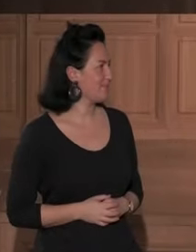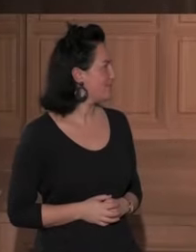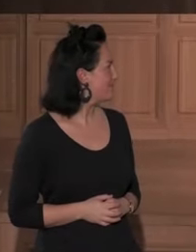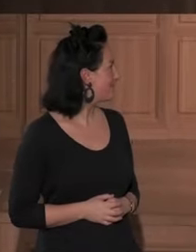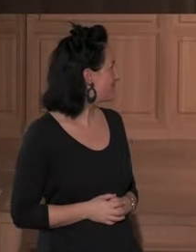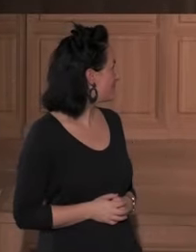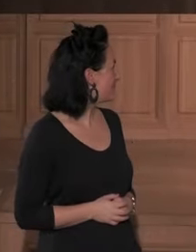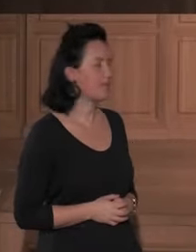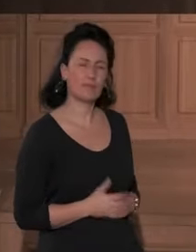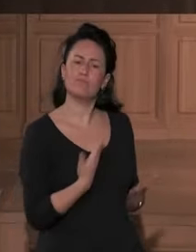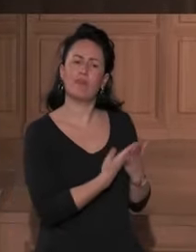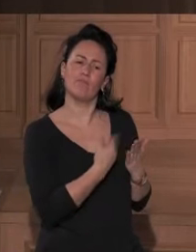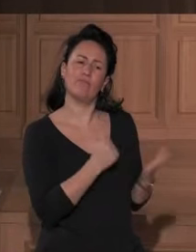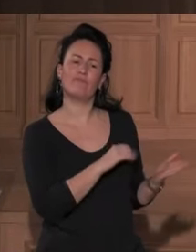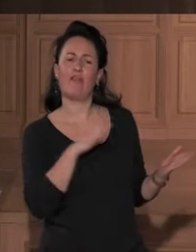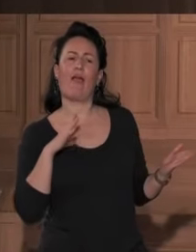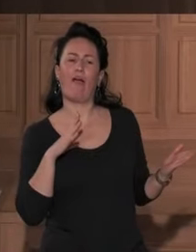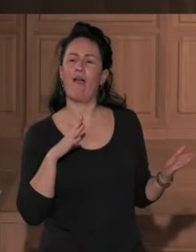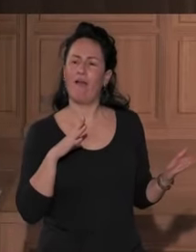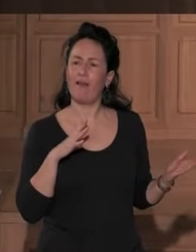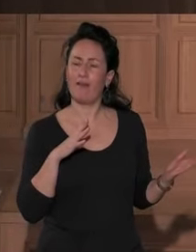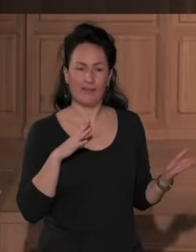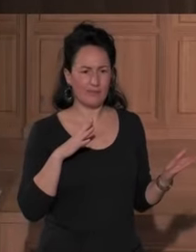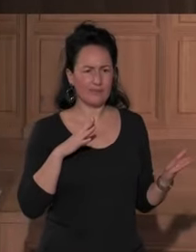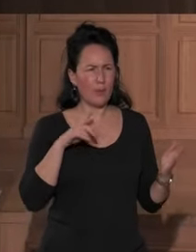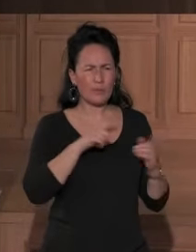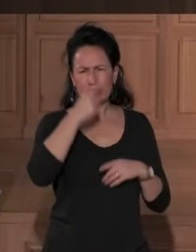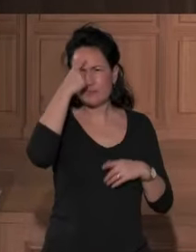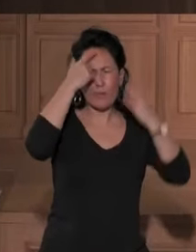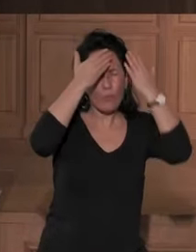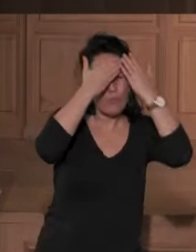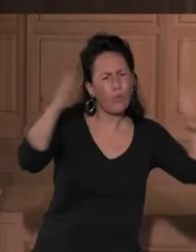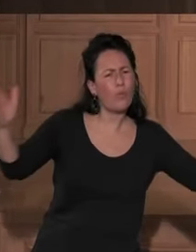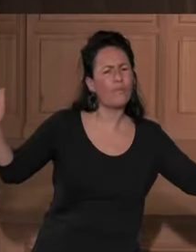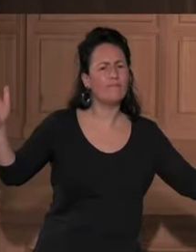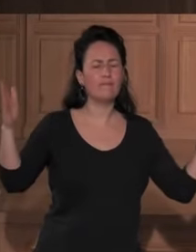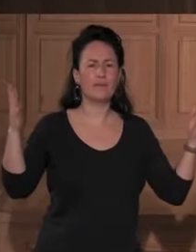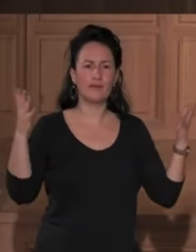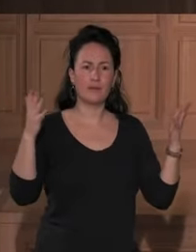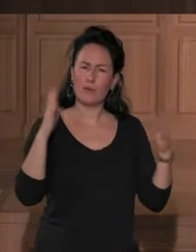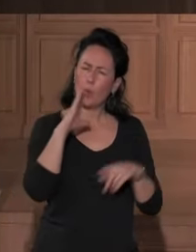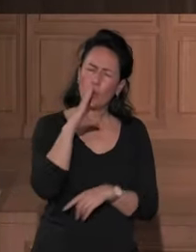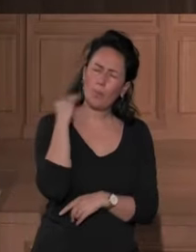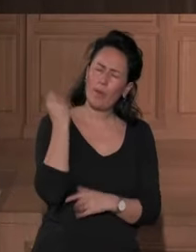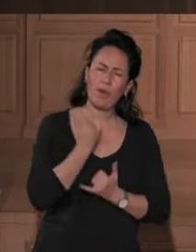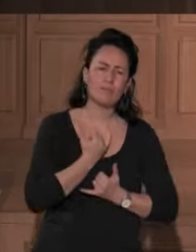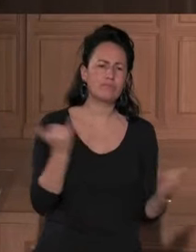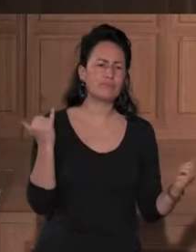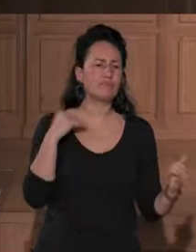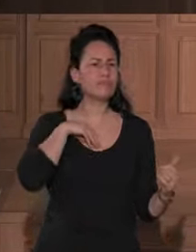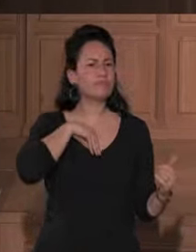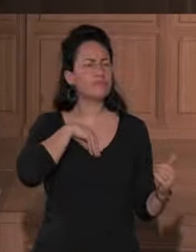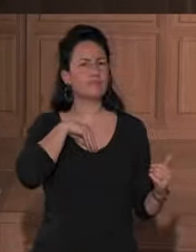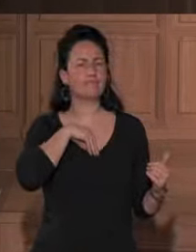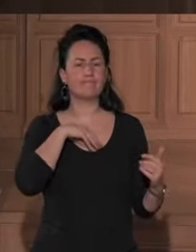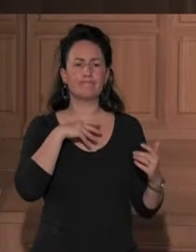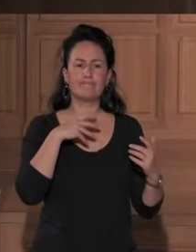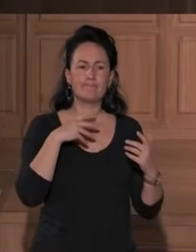Voilà, je suis fier de ça chez Stéphane et l'ouverture d'esprit qu'il a et surtout l'humanité